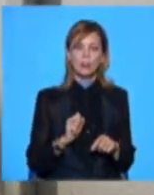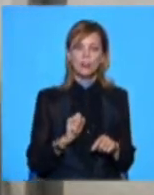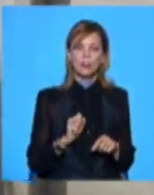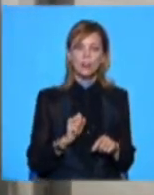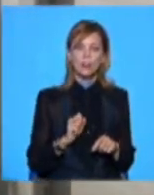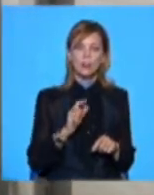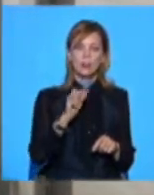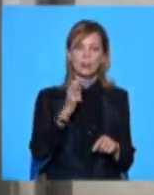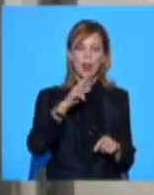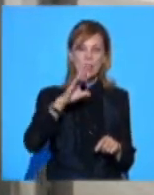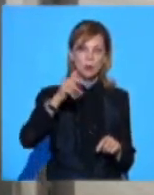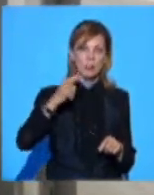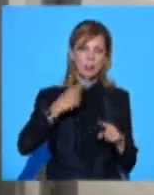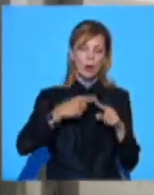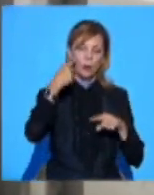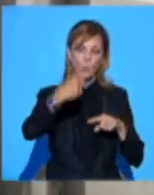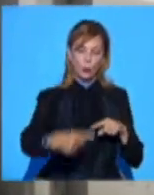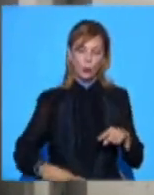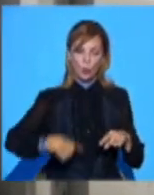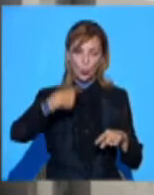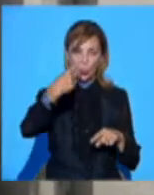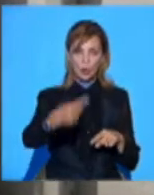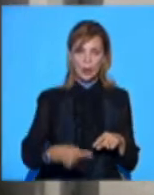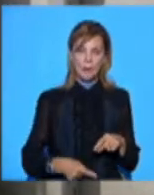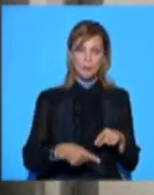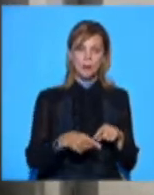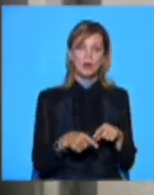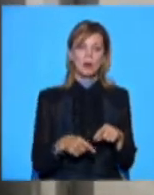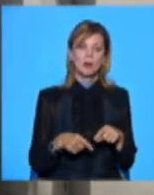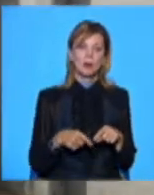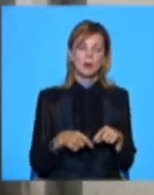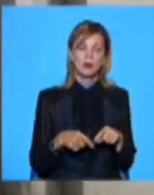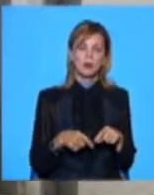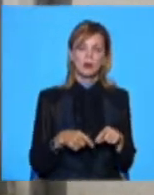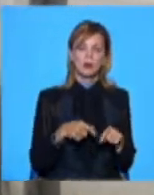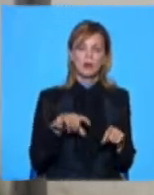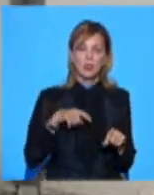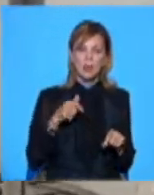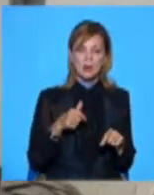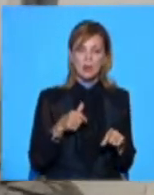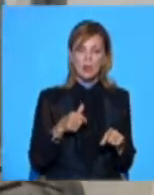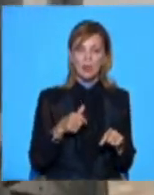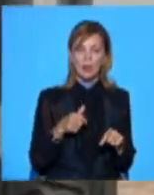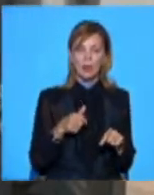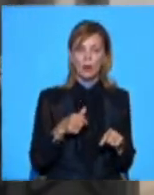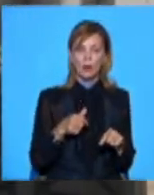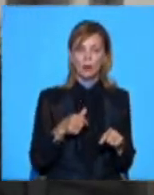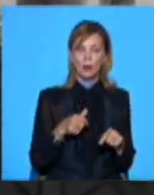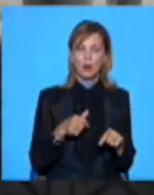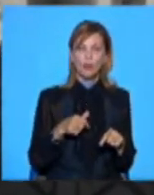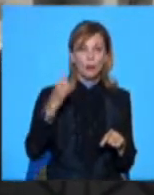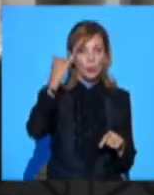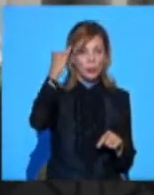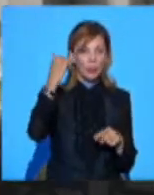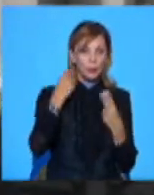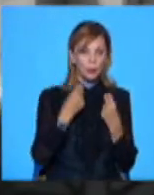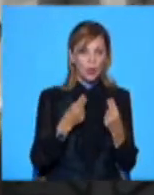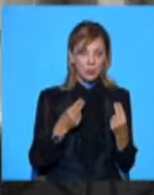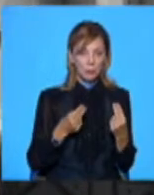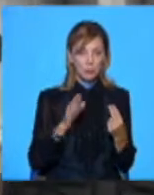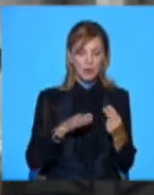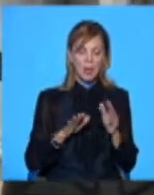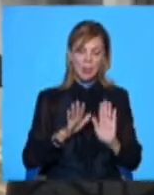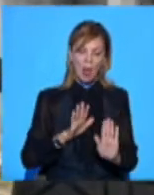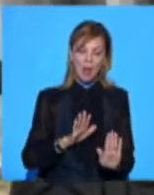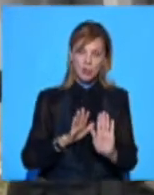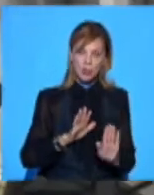transmisia cu curea. Alimentarea se face printr-un variator de tensiune continuă pe care avem aici, pus tot de el, cu accelerație tot ce trebuie,